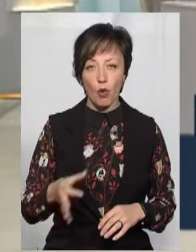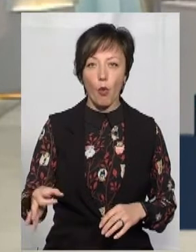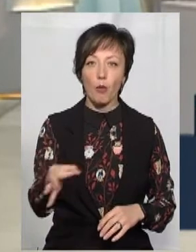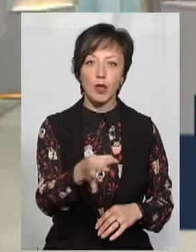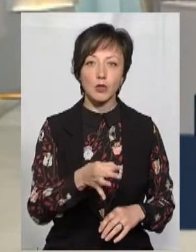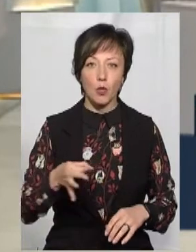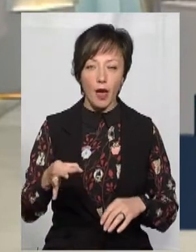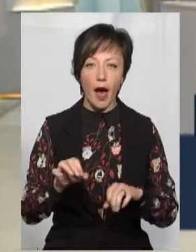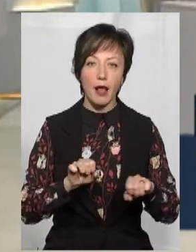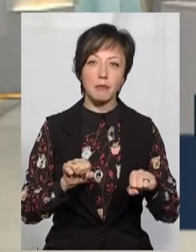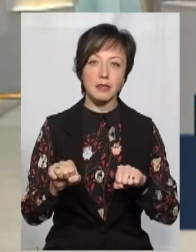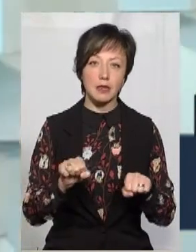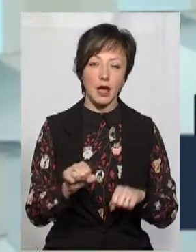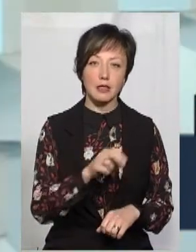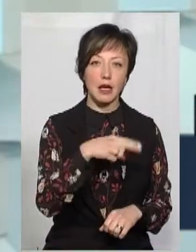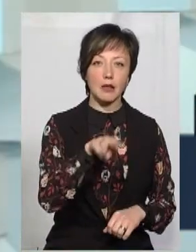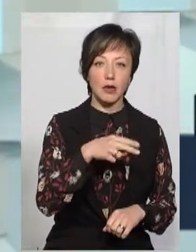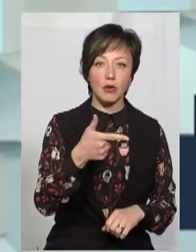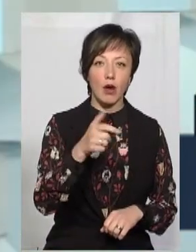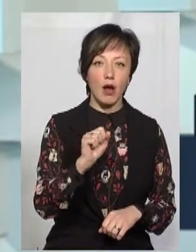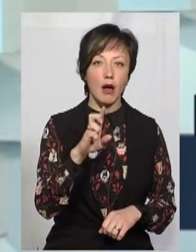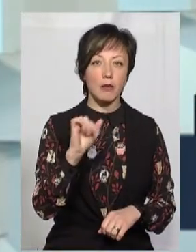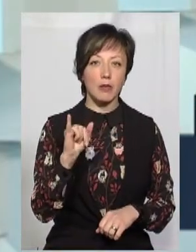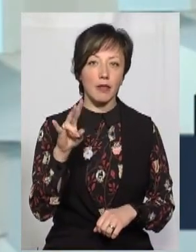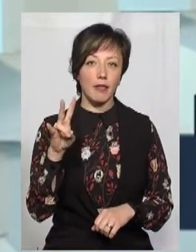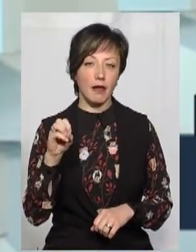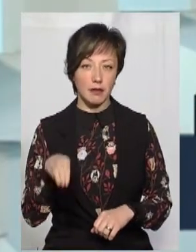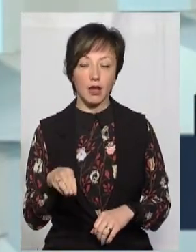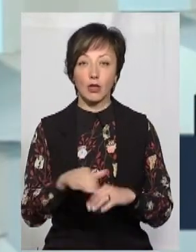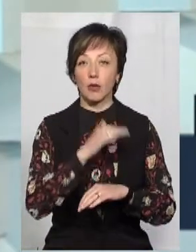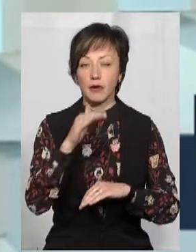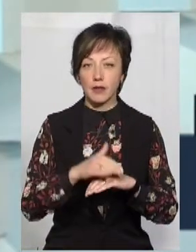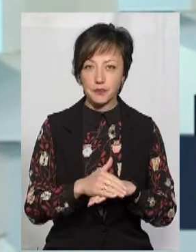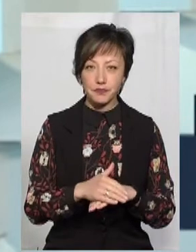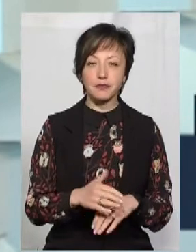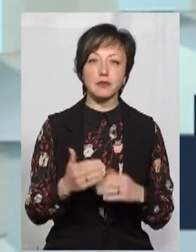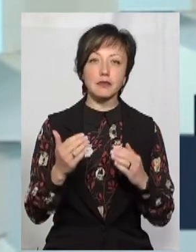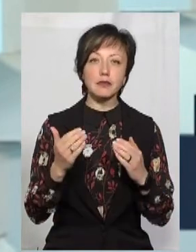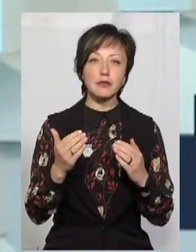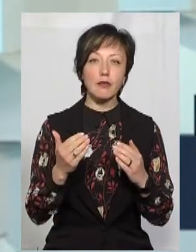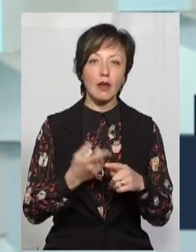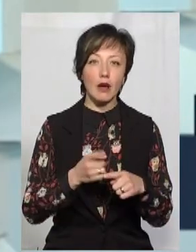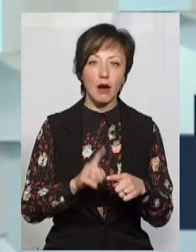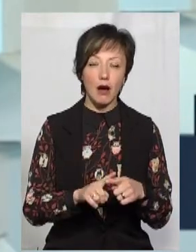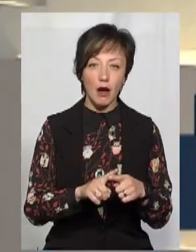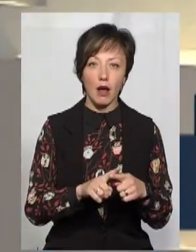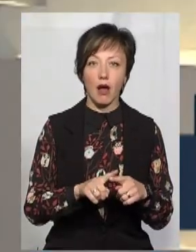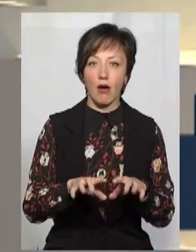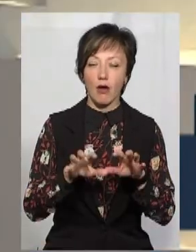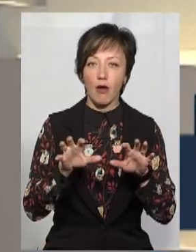державної адміністрації Дмитром Габінетом. Добрий вечір. Вечора. Глядачам нагадаю, пан Дмитро головує і в обласній